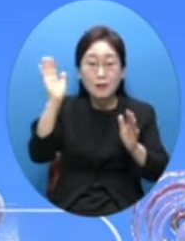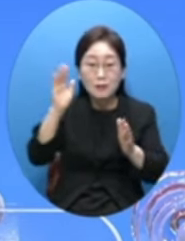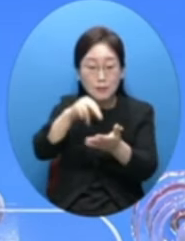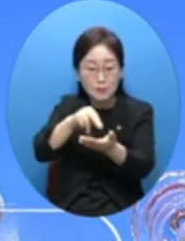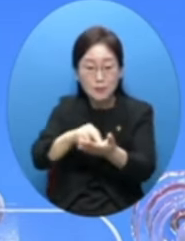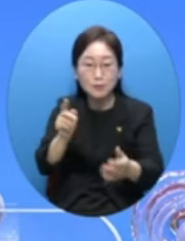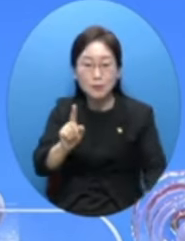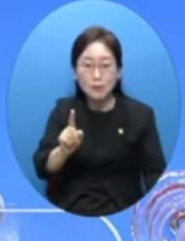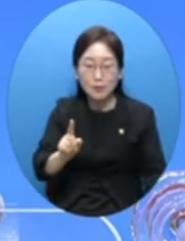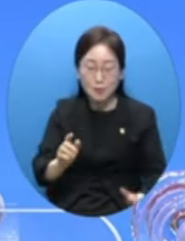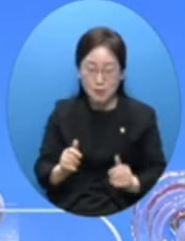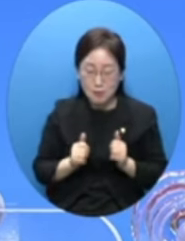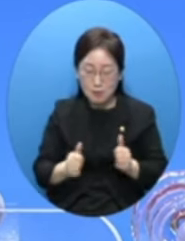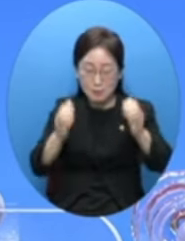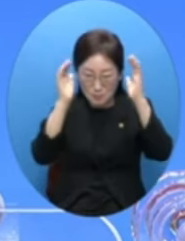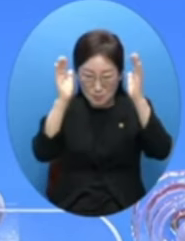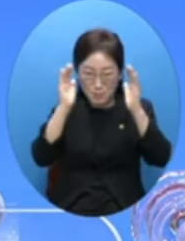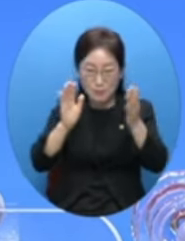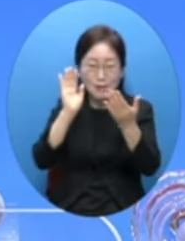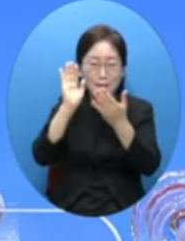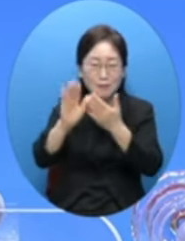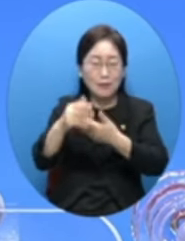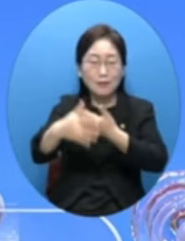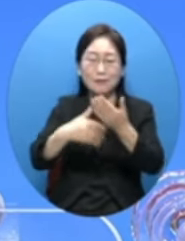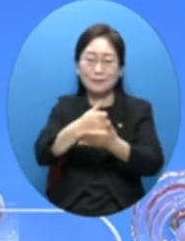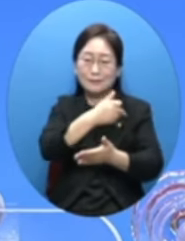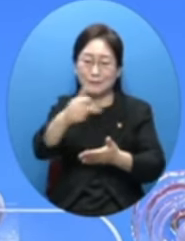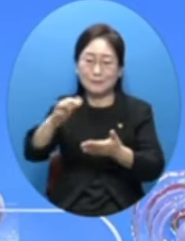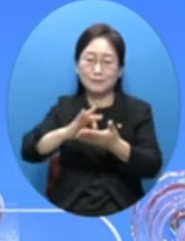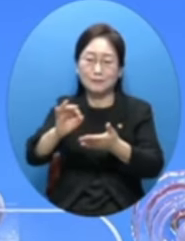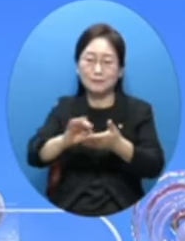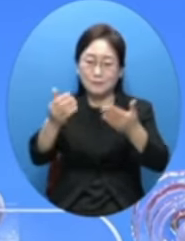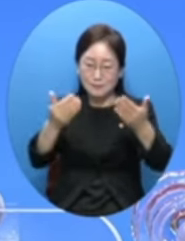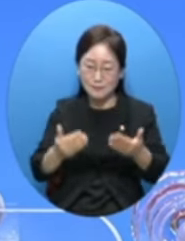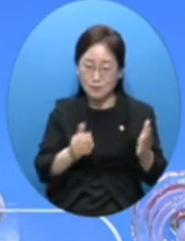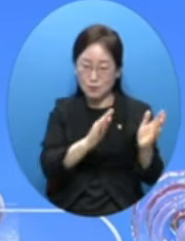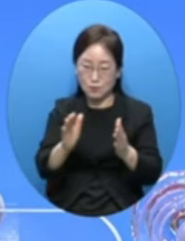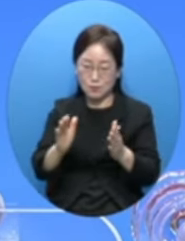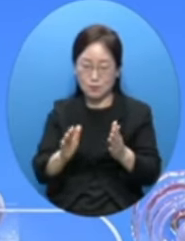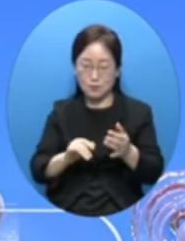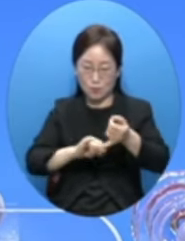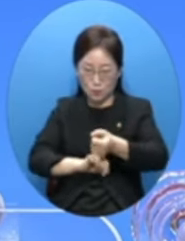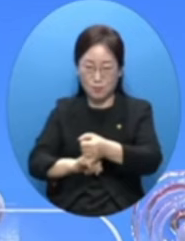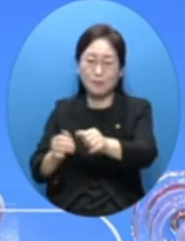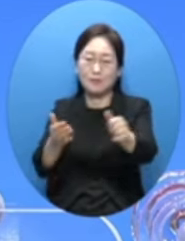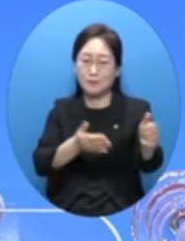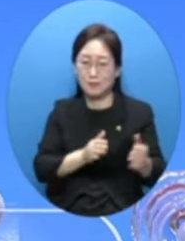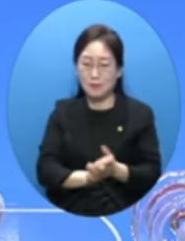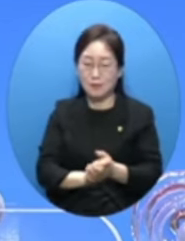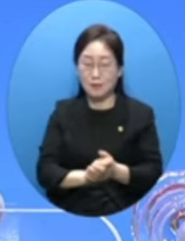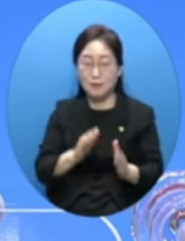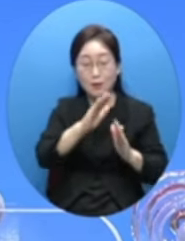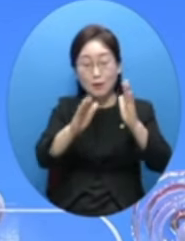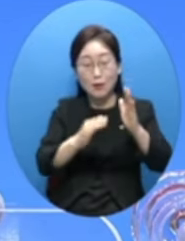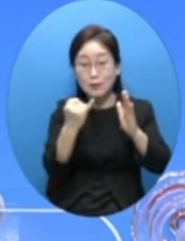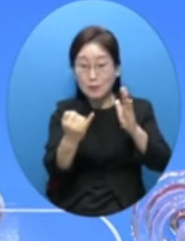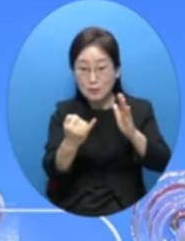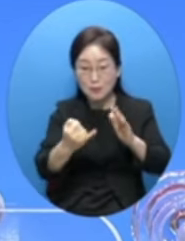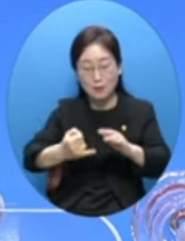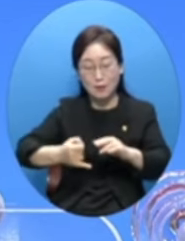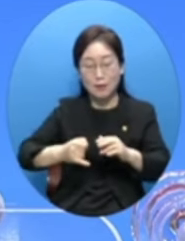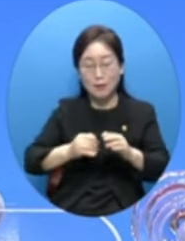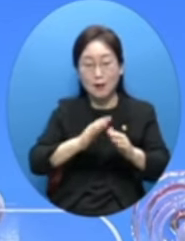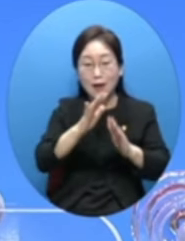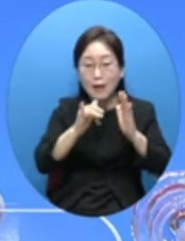본분으로서 열심히 공부해서 장차 하나 앞에 크게 쓰임받을 준비를 제대로 해야 되는 것입니다. 가정주부는 가정에서 열심히